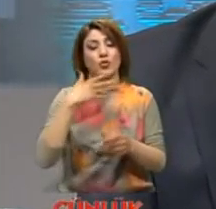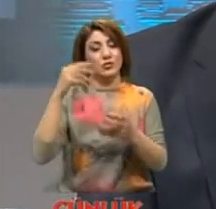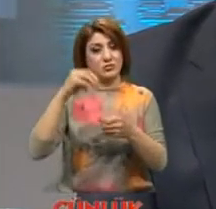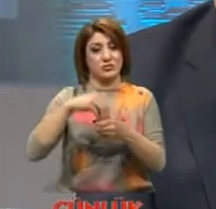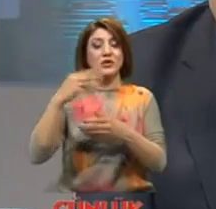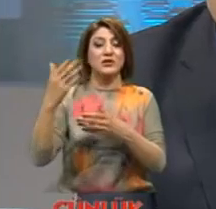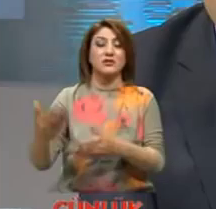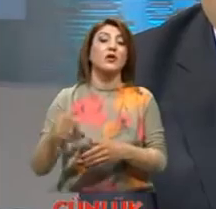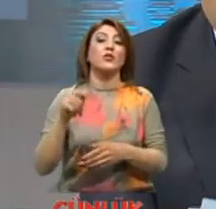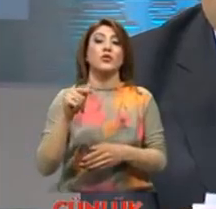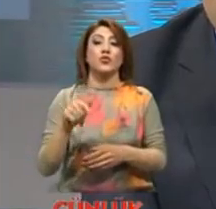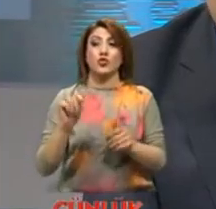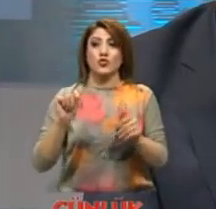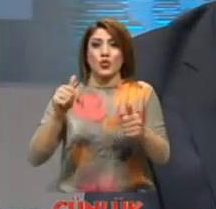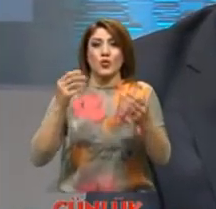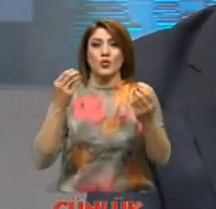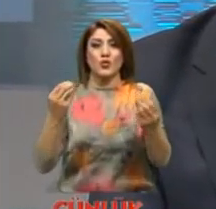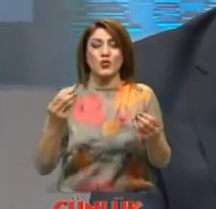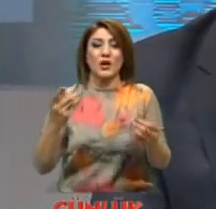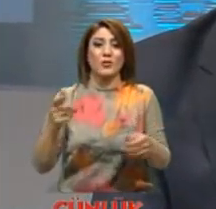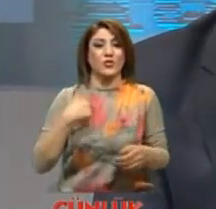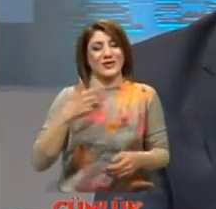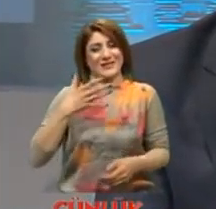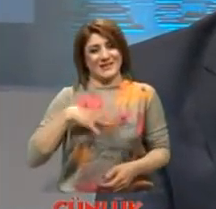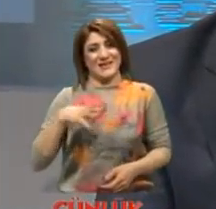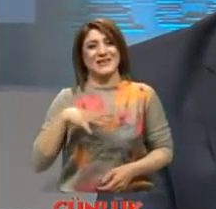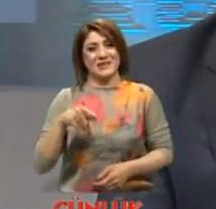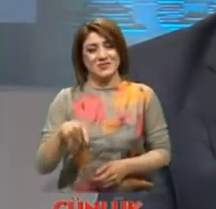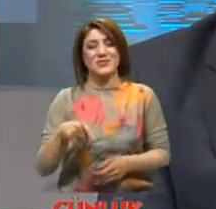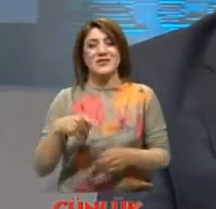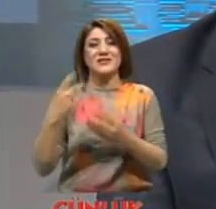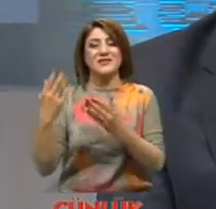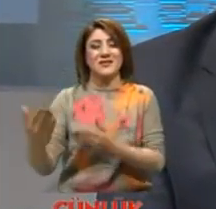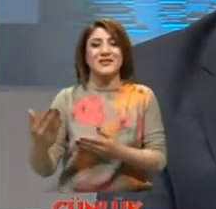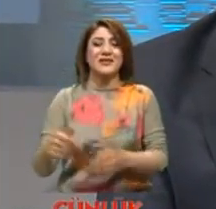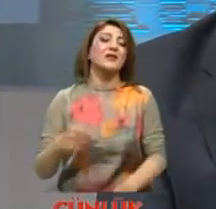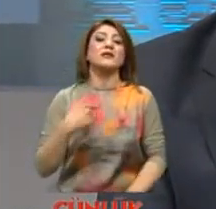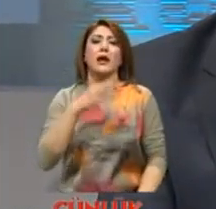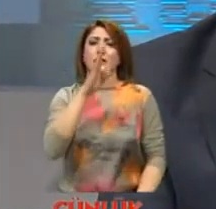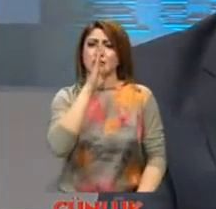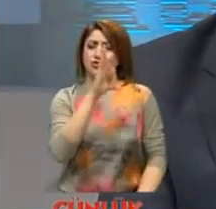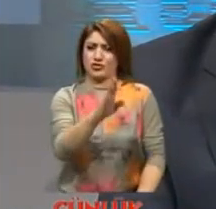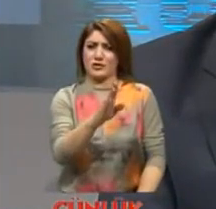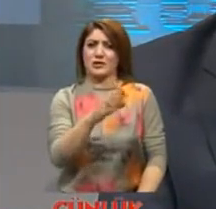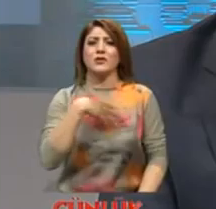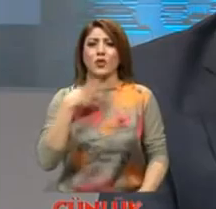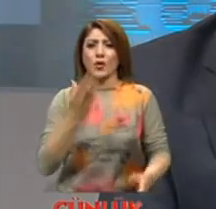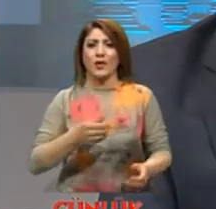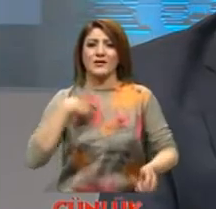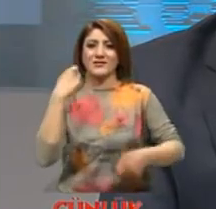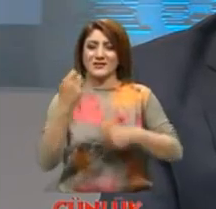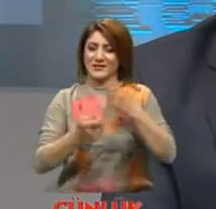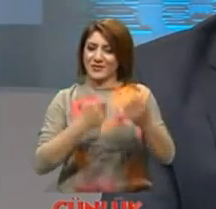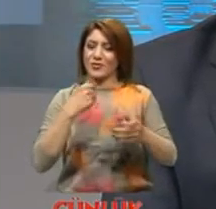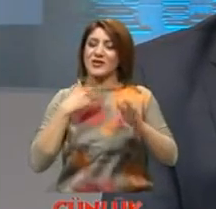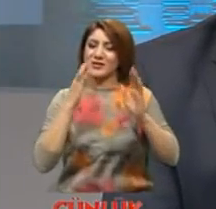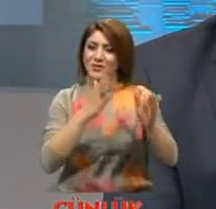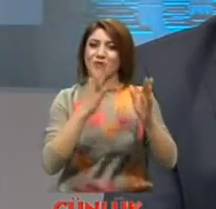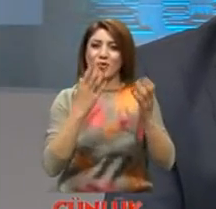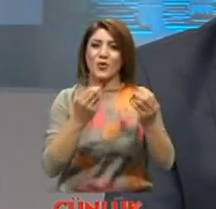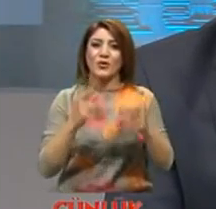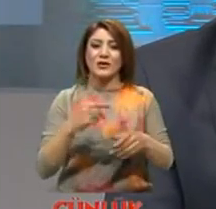Muazzam. Bunlar tabii ki bizim arzu ettiğimiz şeyler, inşallah daha ciddi manada devam ettiği zaman bakacağız ki bu